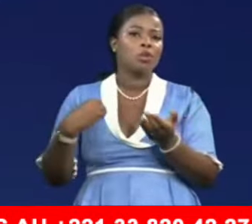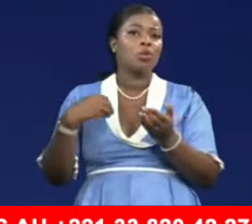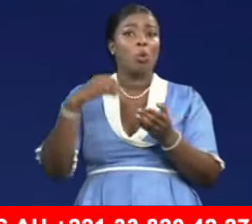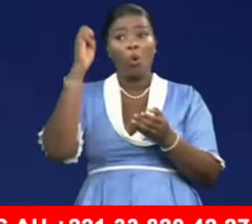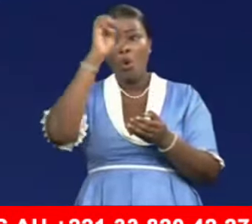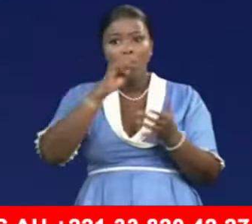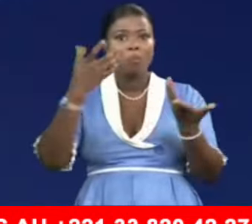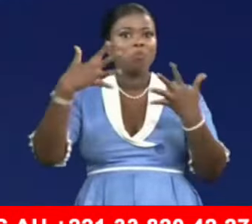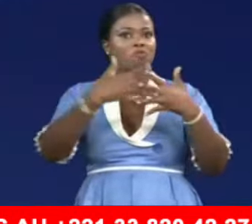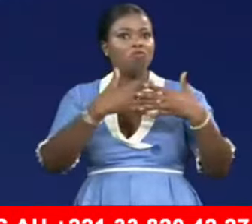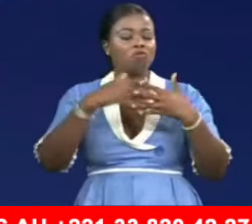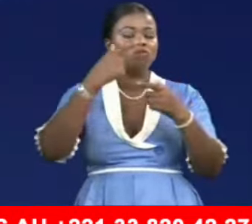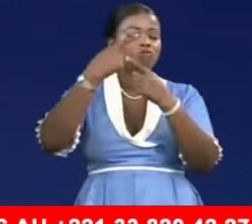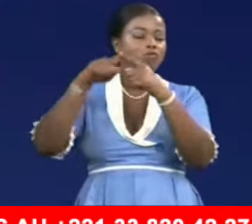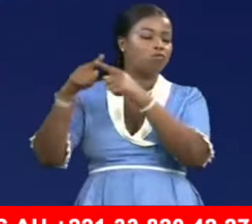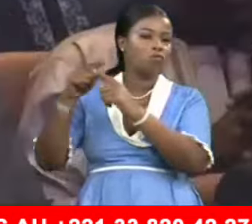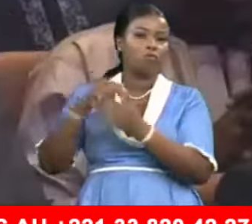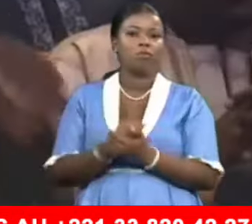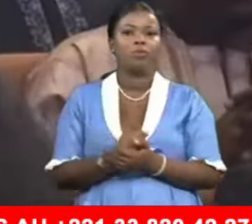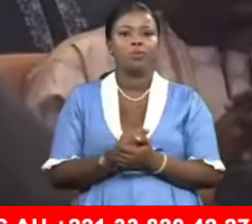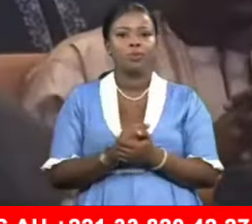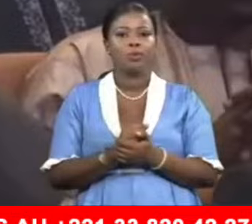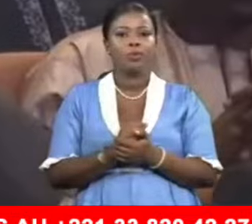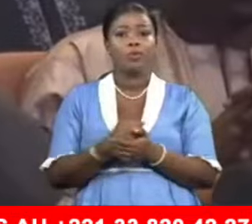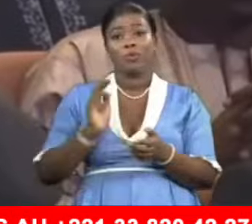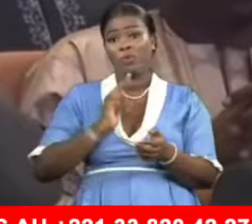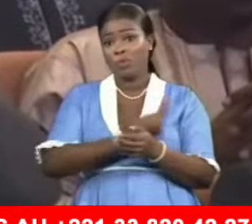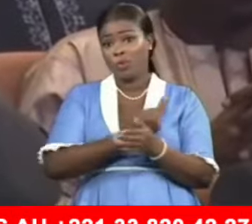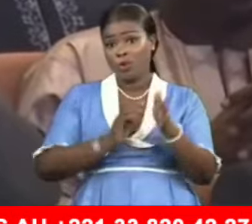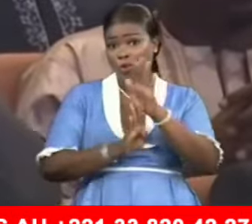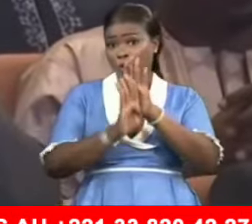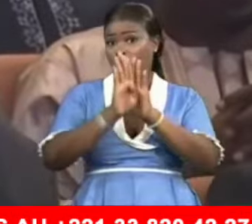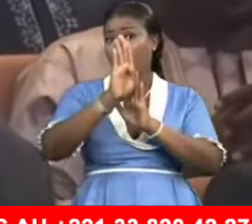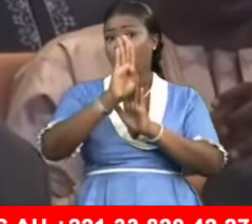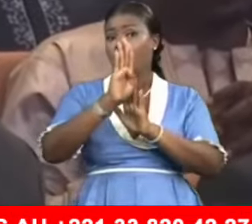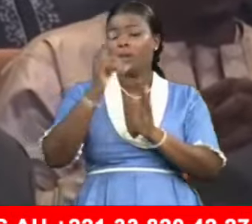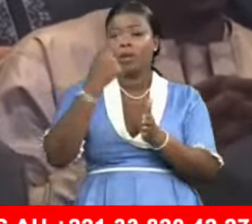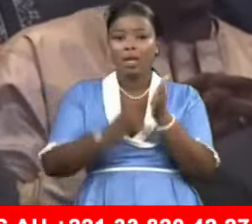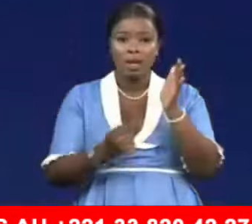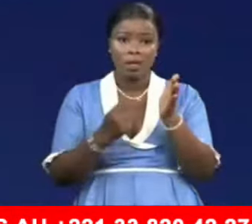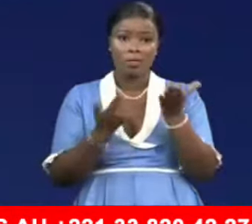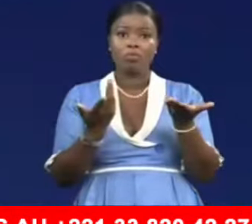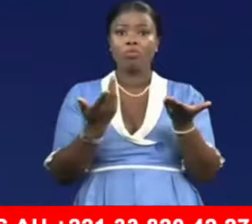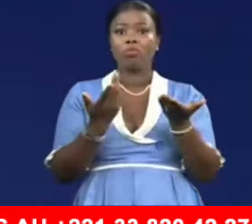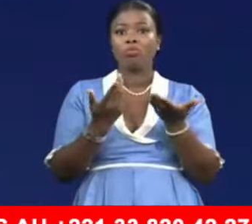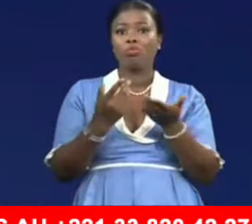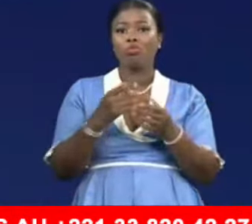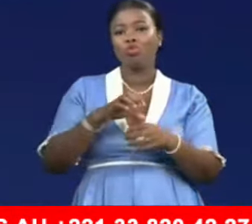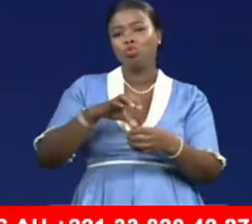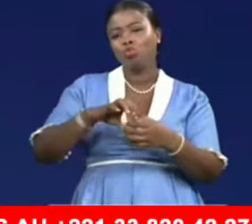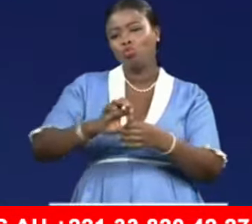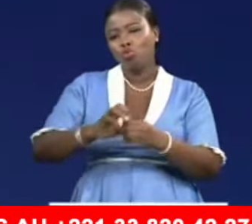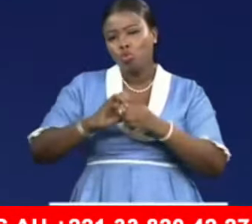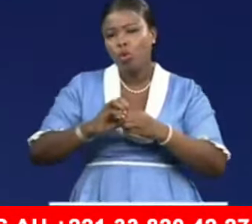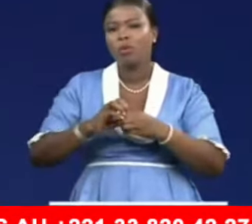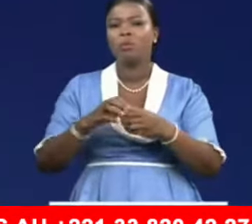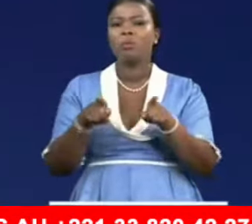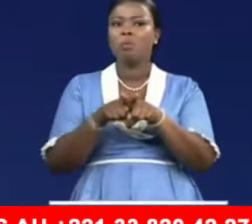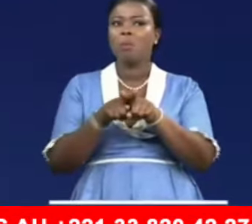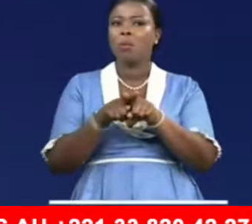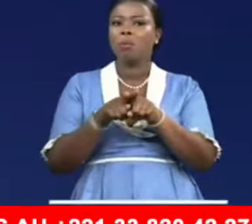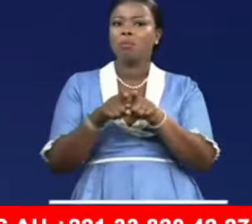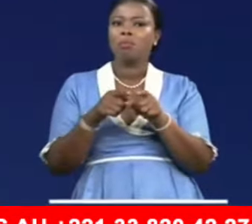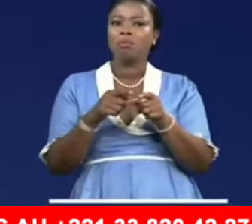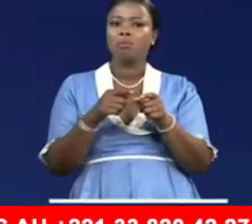l'instant des économies qui ont décollé nous développerons quelques solides moteurs de croissance sur lesquels nous appuyons